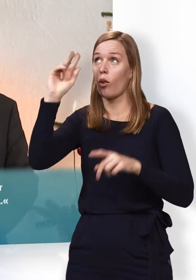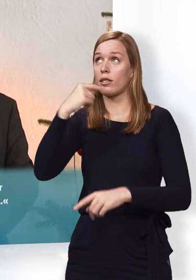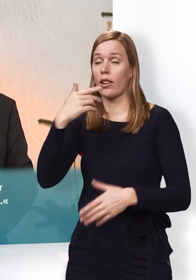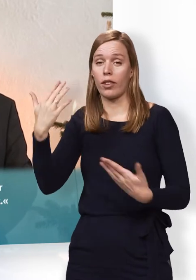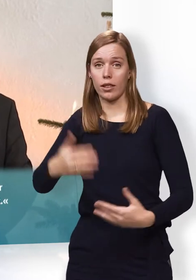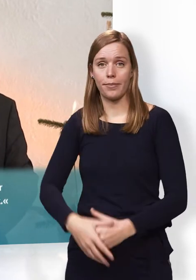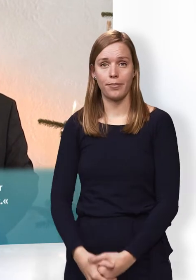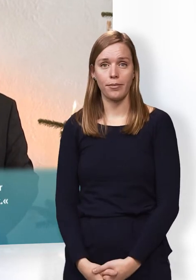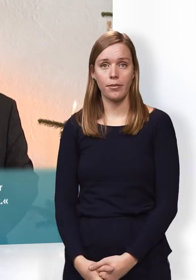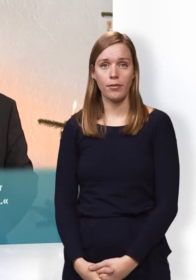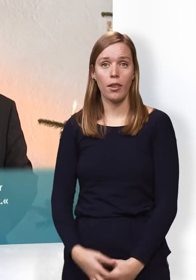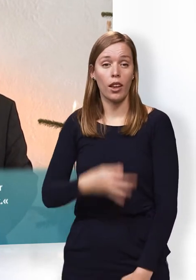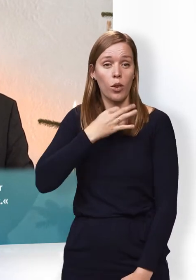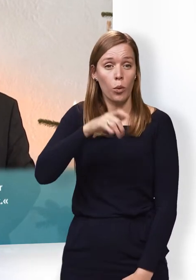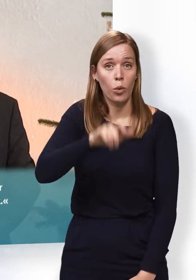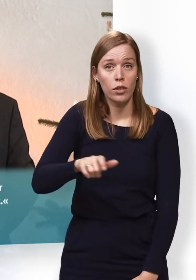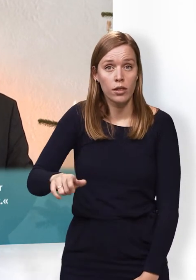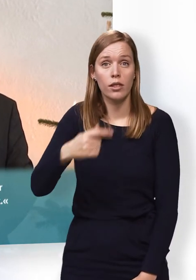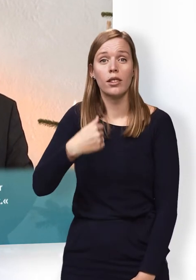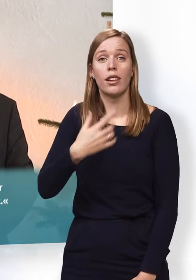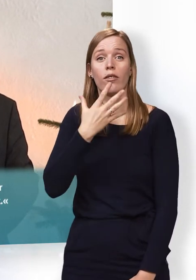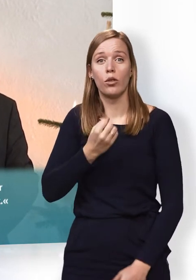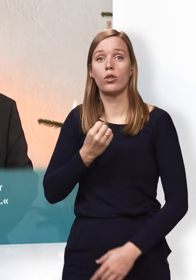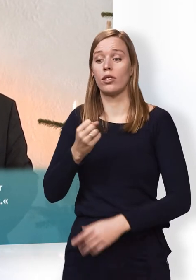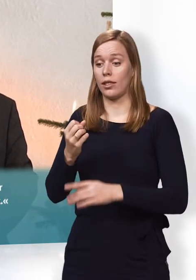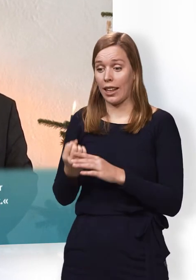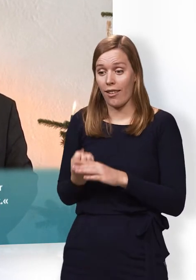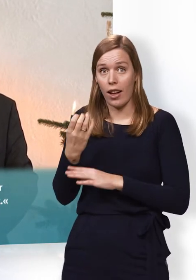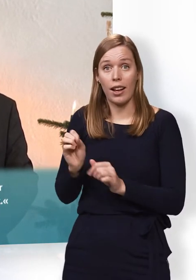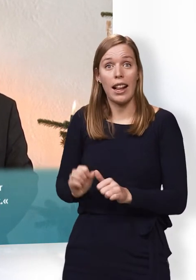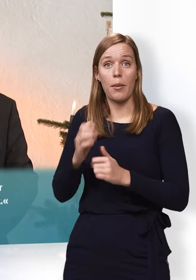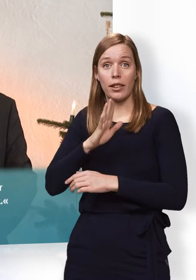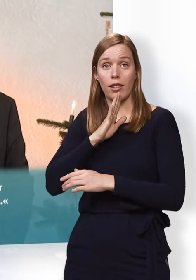will dem Durstigen geben von der Quelle des lebendigen Wassers umsonst.